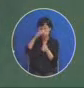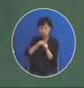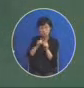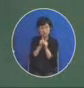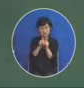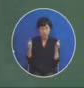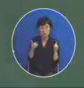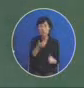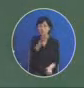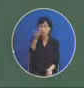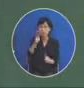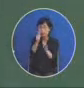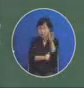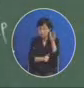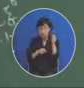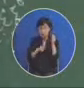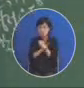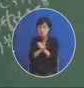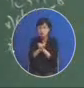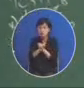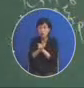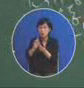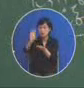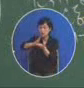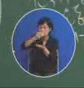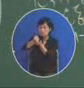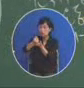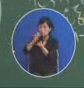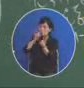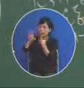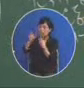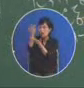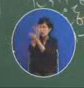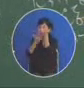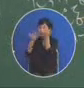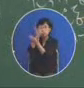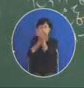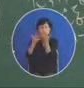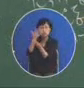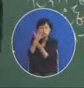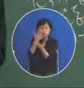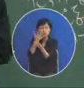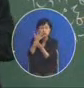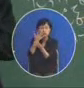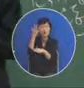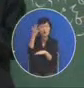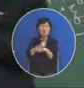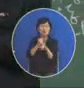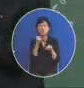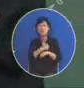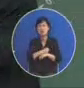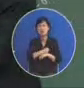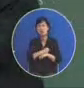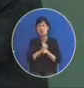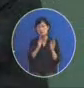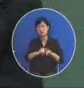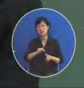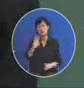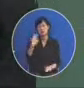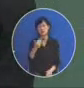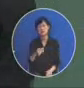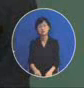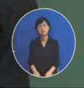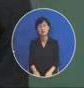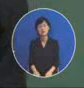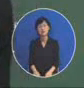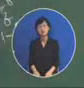거니까 그리스도로 담내지 않으면 이런 문제가 와요. Church officers fail because if you do not make your conclusion in Christ,